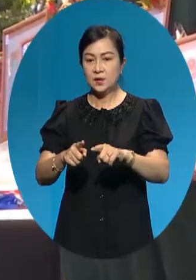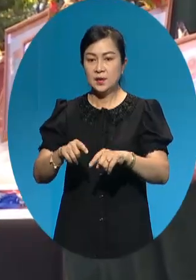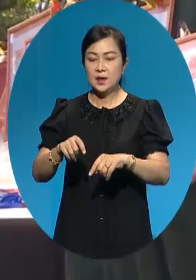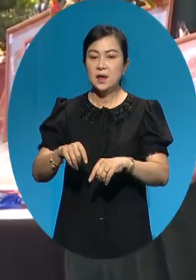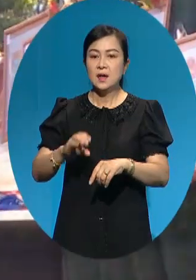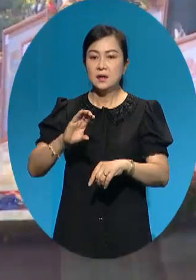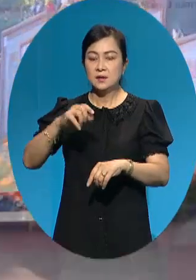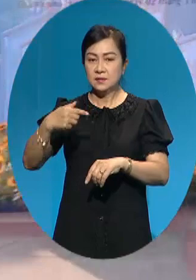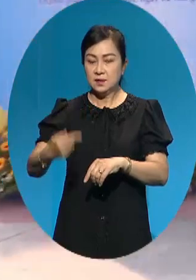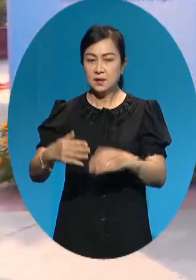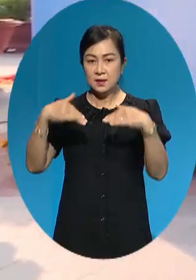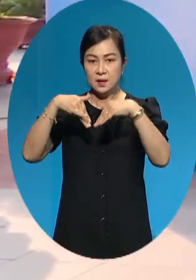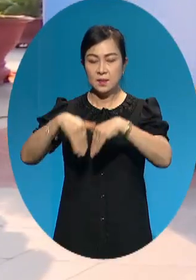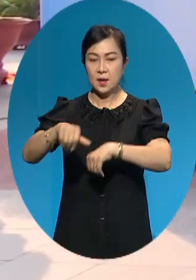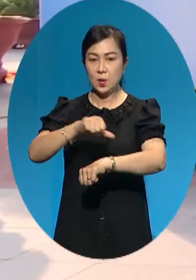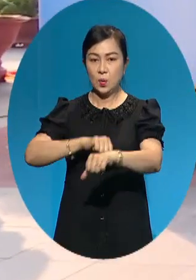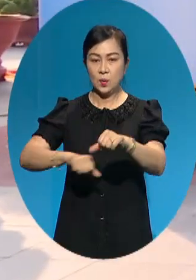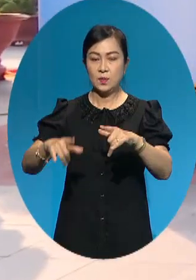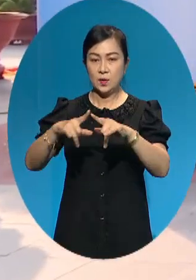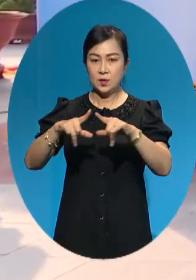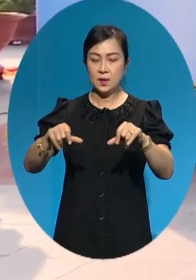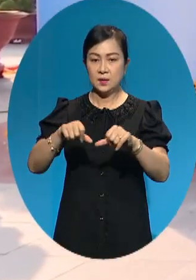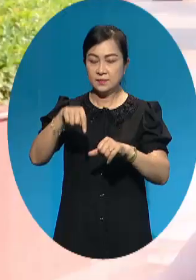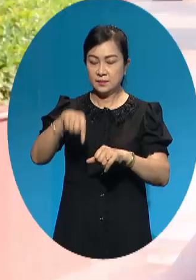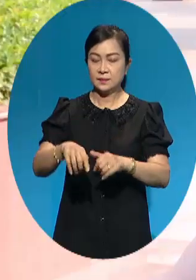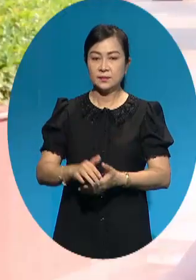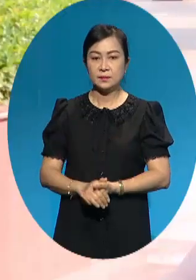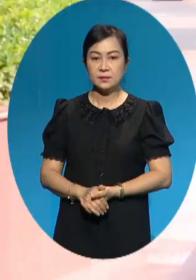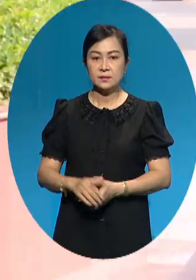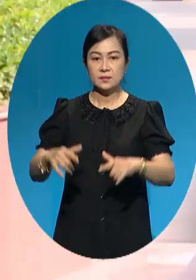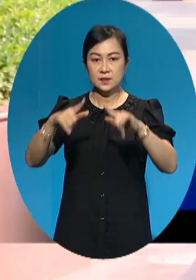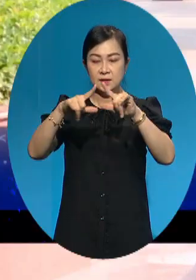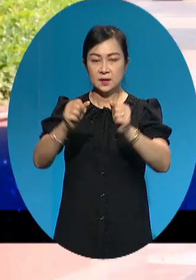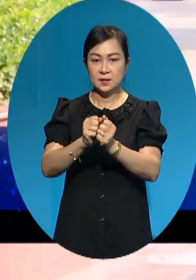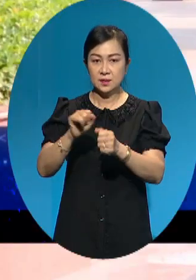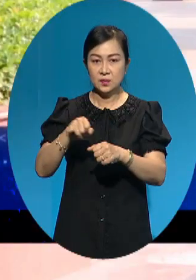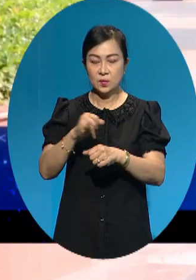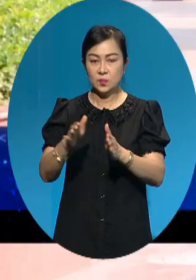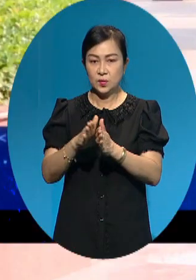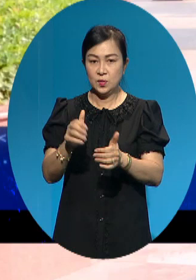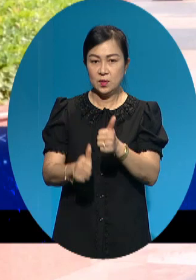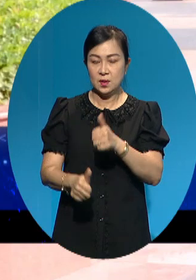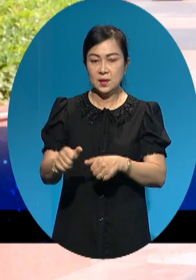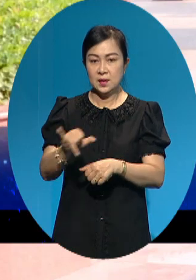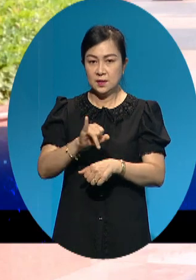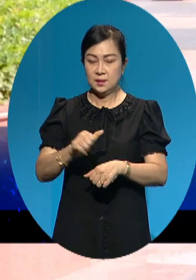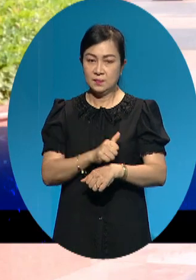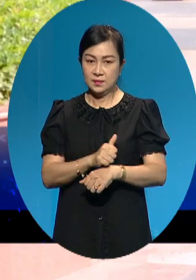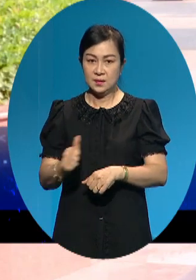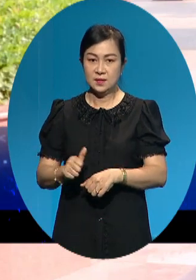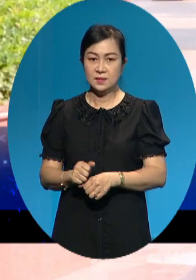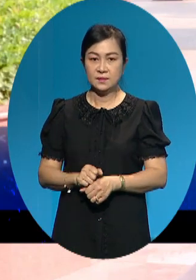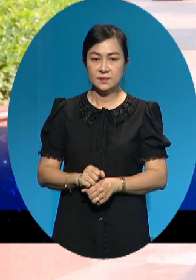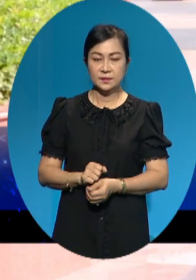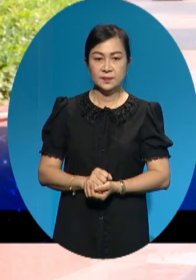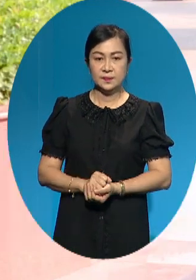Thạnh An, huyện Cần Giờ tham gia các hoạt động hội trại chính thức tại đây. Trại cũng đông số lượng hơn với 600 trại sinh, rồi trại